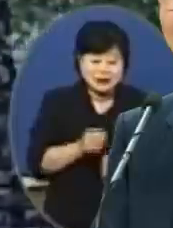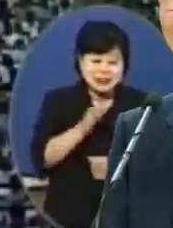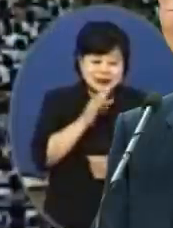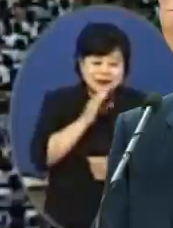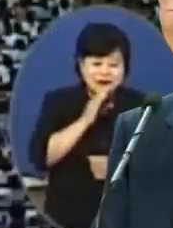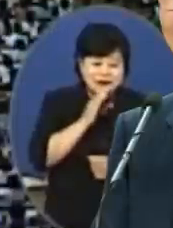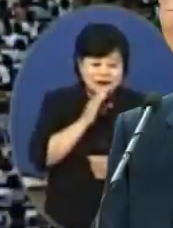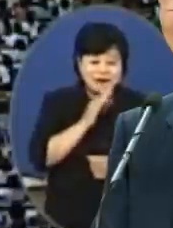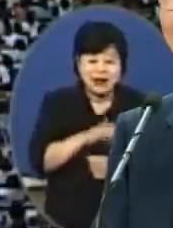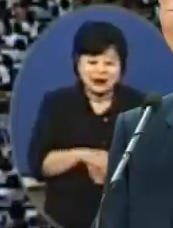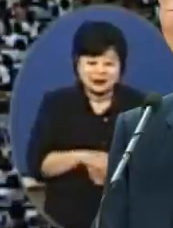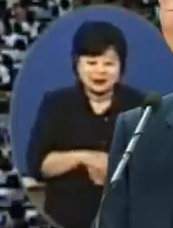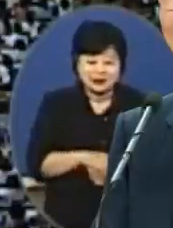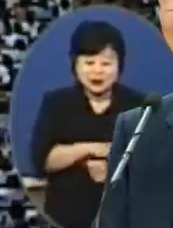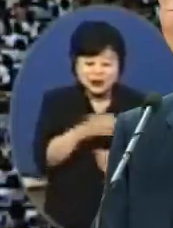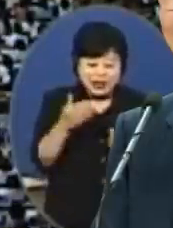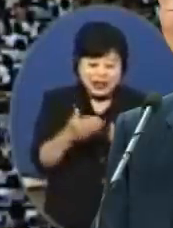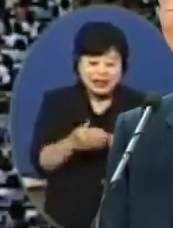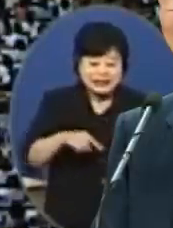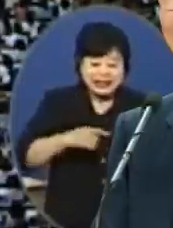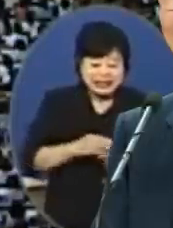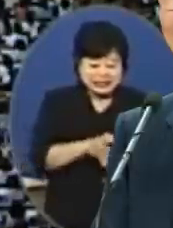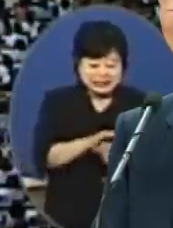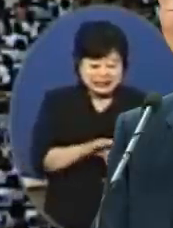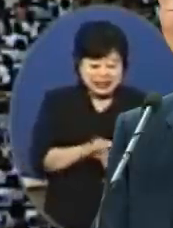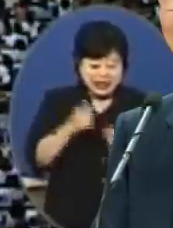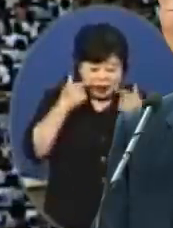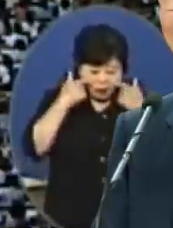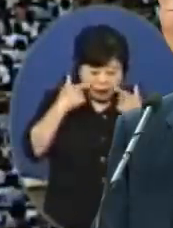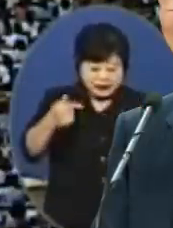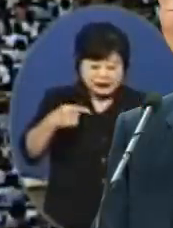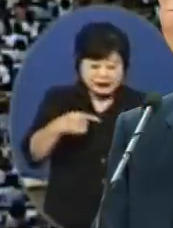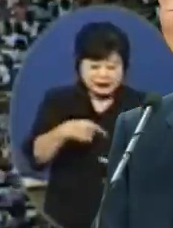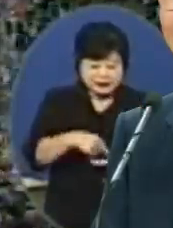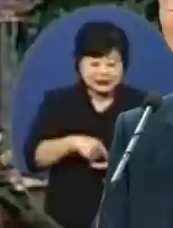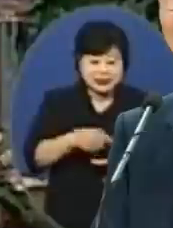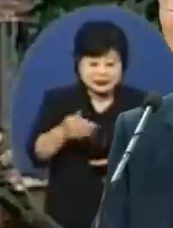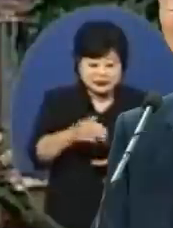정말로 우리에게 자기의 사랑을 확신하신 것입니다.